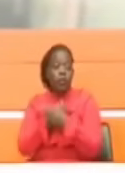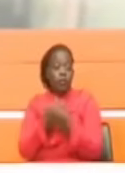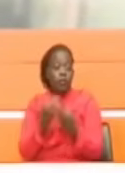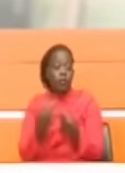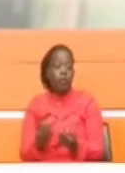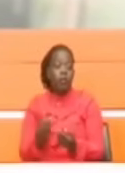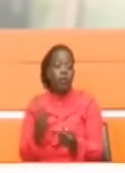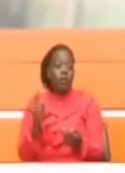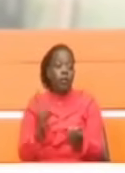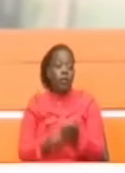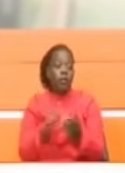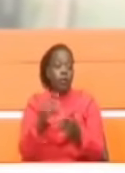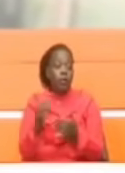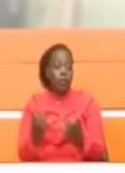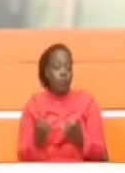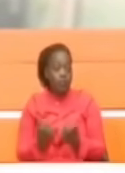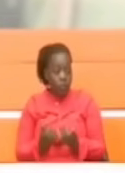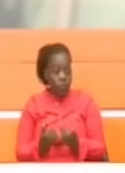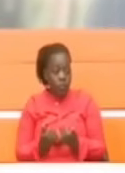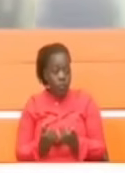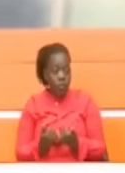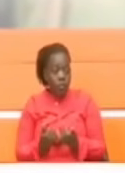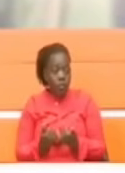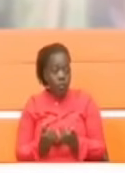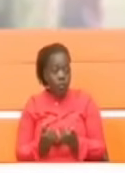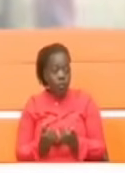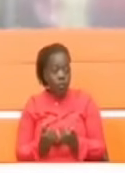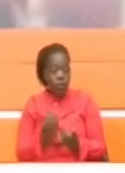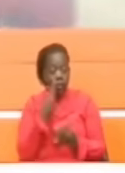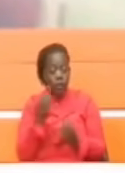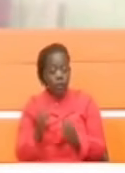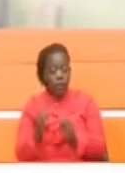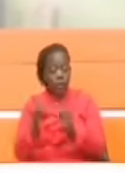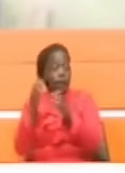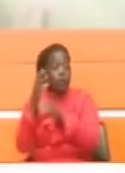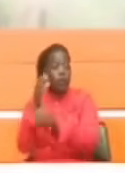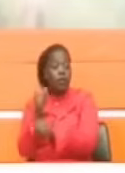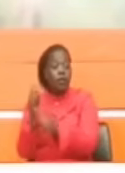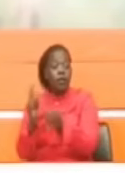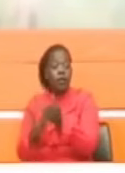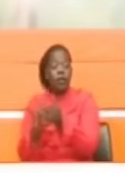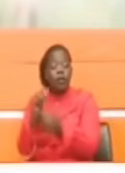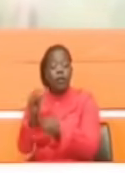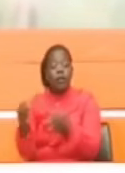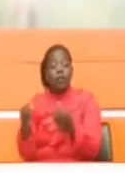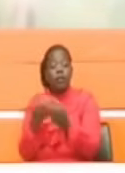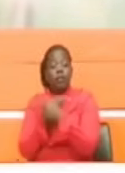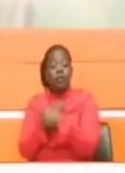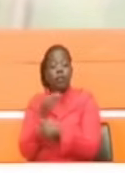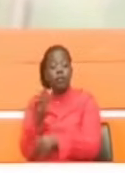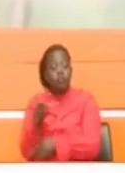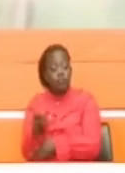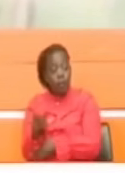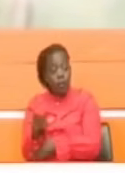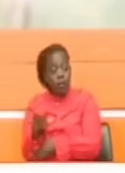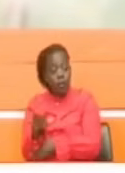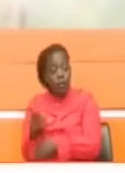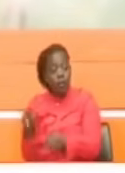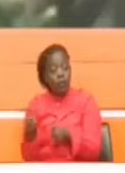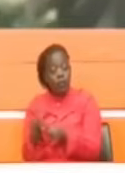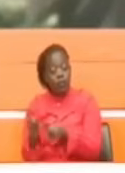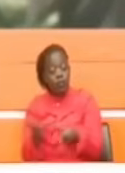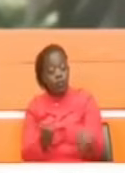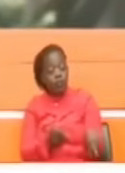Nate wadde ofunye nga mukyalawo nti ayimiriddewo omutaddemu obwesige funayo ko nekuba enganda zo ate nabo